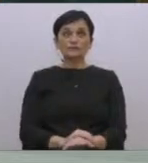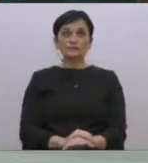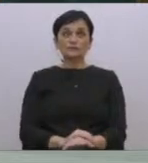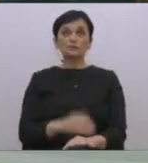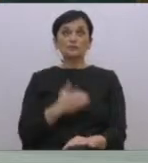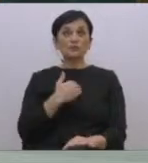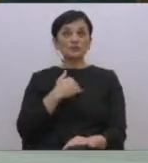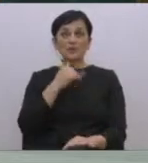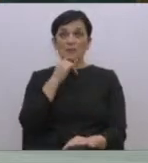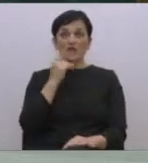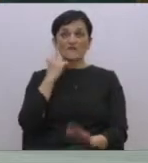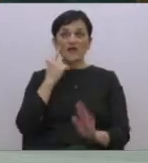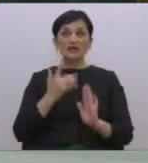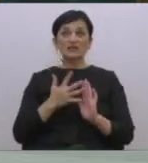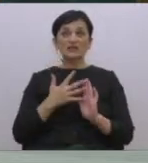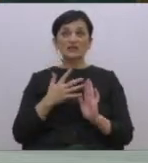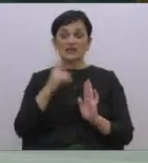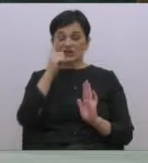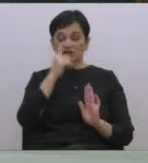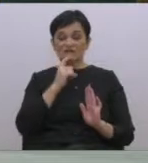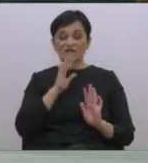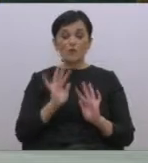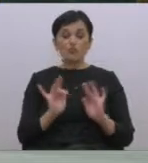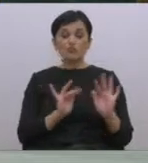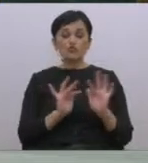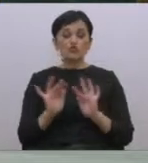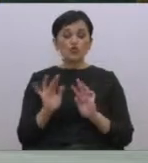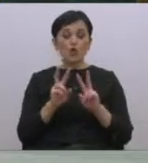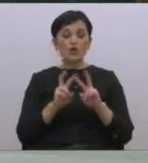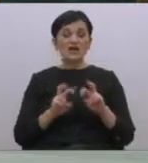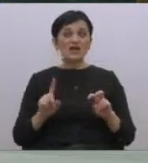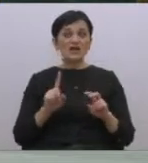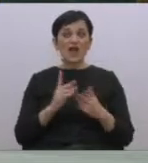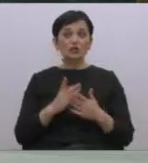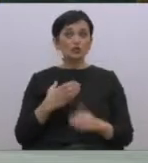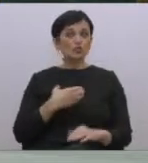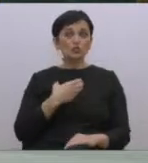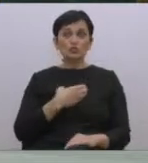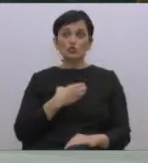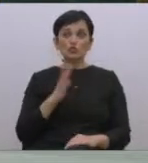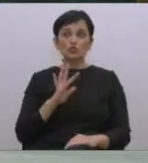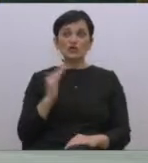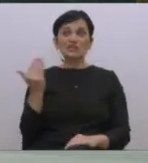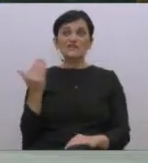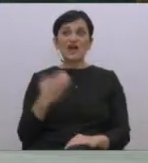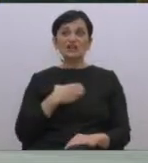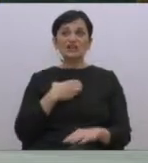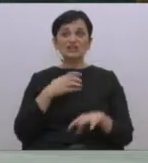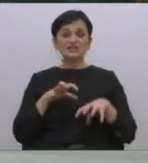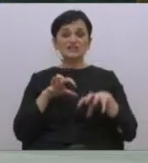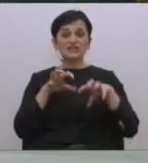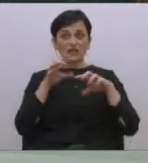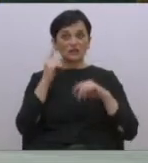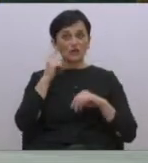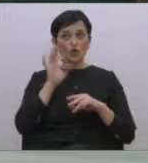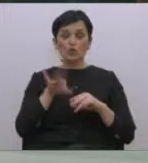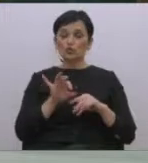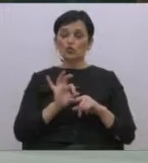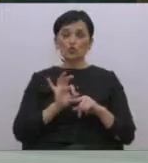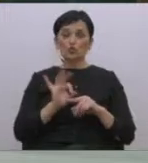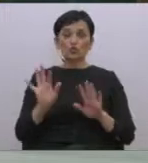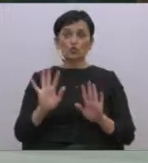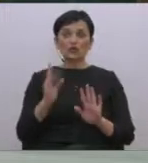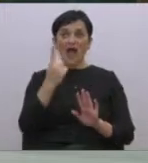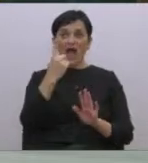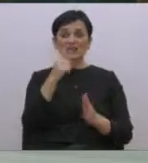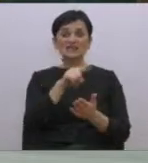Მე ვერ გავიგე პროცედურული განხილვა რა არის, მაგრამ ნუ გეშინიათ, მე თქვენი შიშები და სტრესი გავიგე, მაგრამ ნუ ნერვიულობთ, საერთოდ ერთი